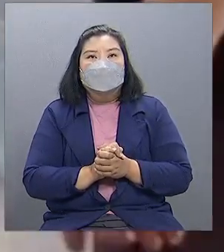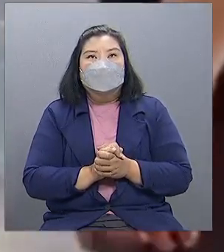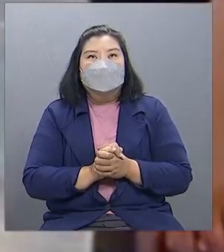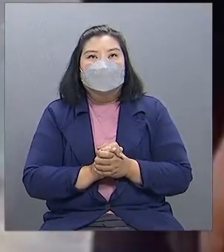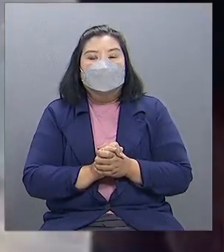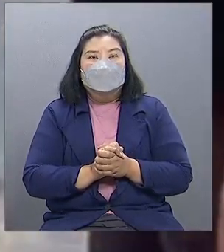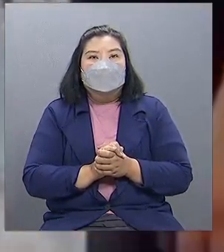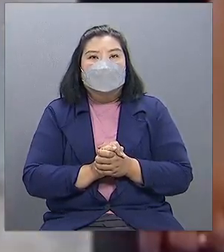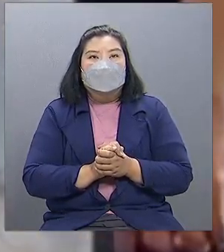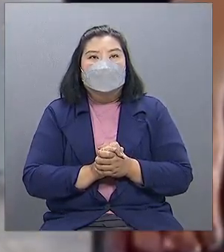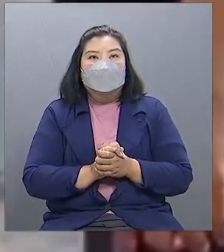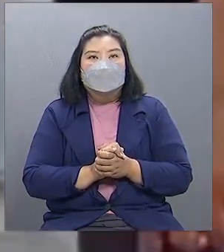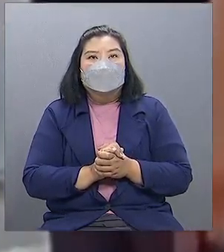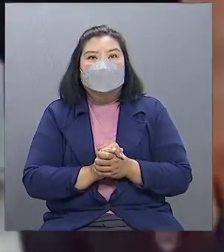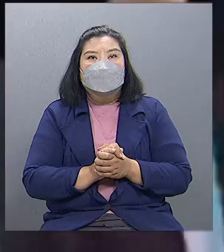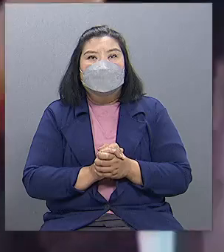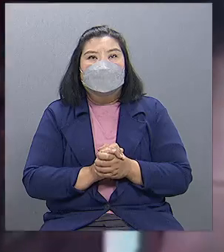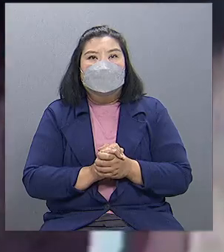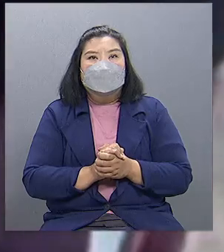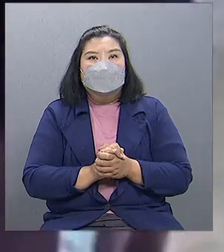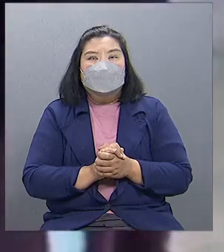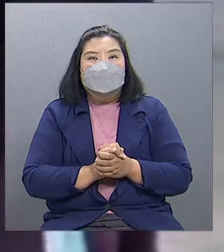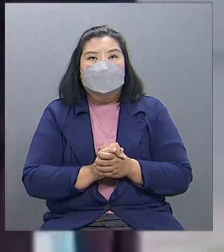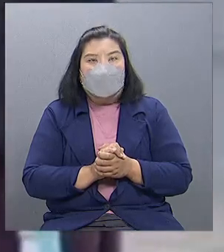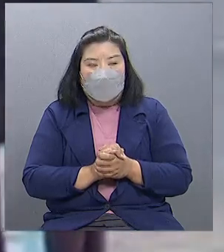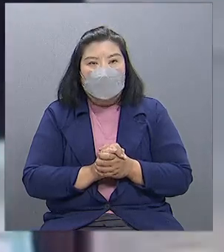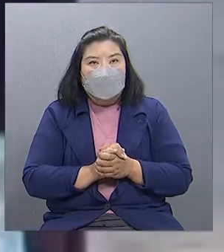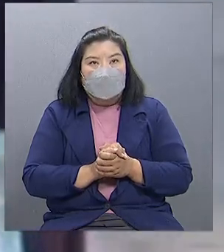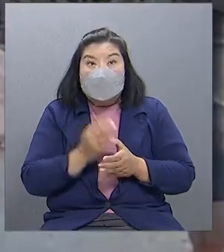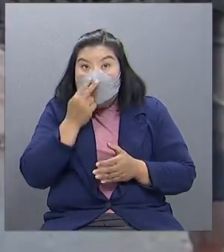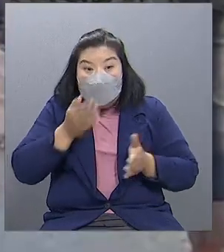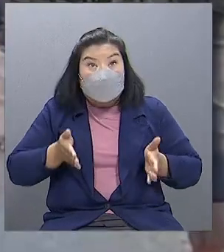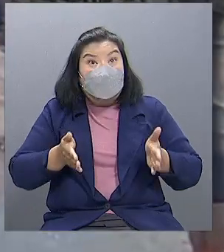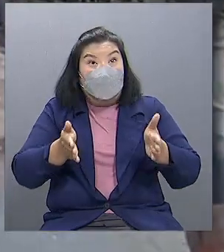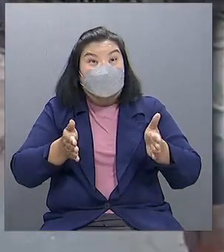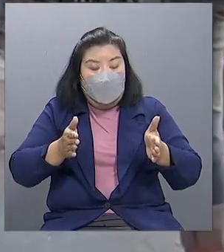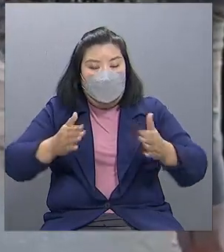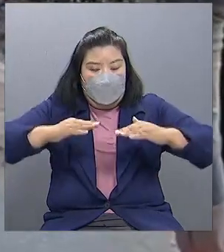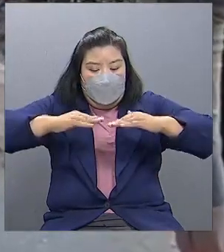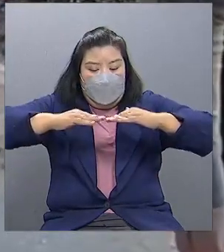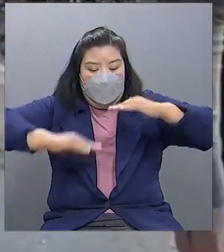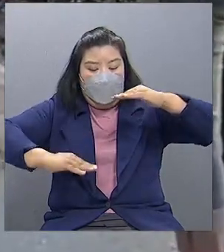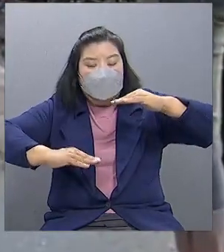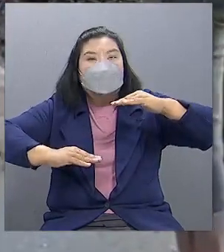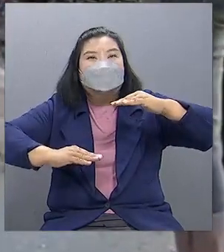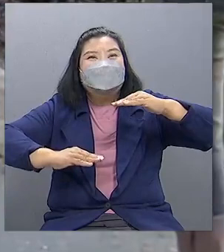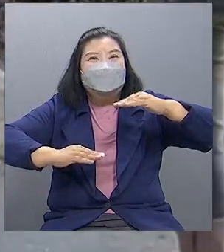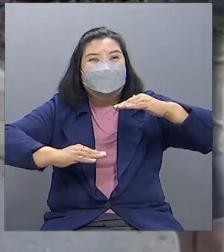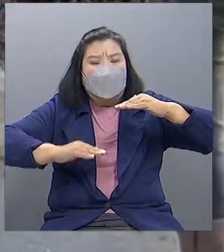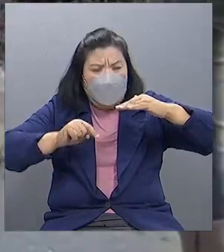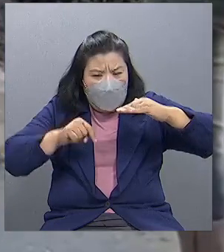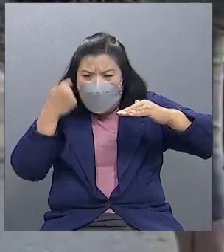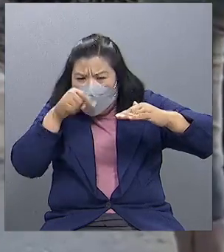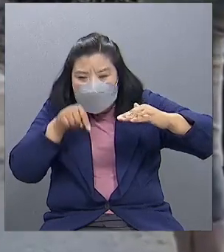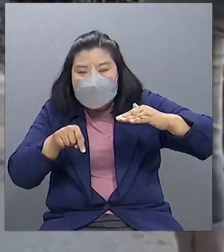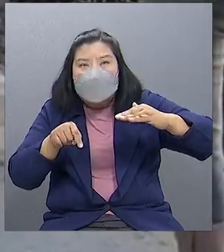เทลงไปกนี้เลย มัคอนข้างจะชั้นนะคะจากการสอบถามในสาธิบวสัเทียเป็อาดีตสมาชิองการบริารส